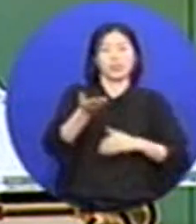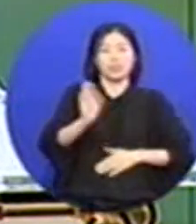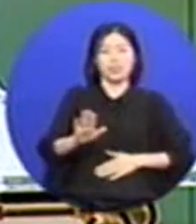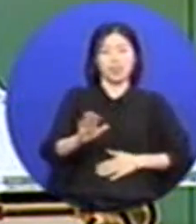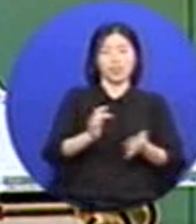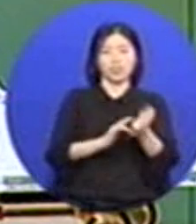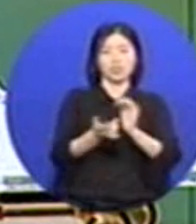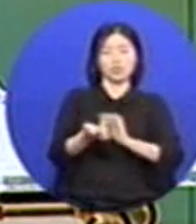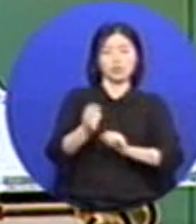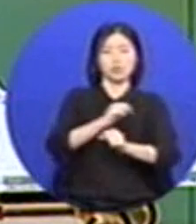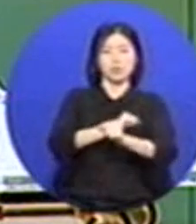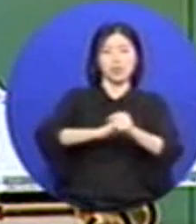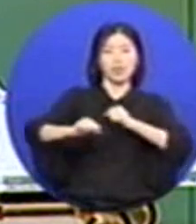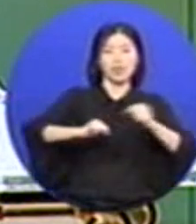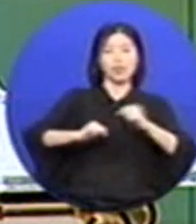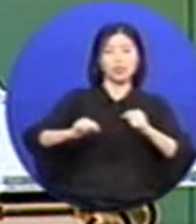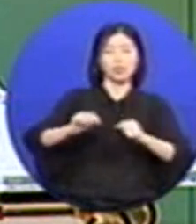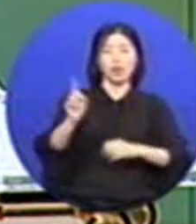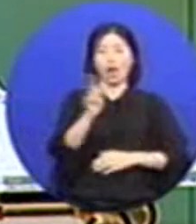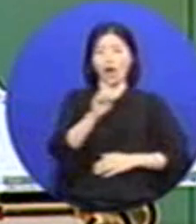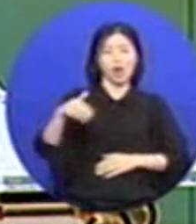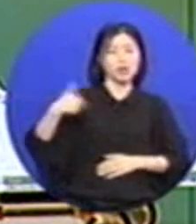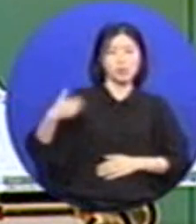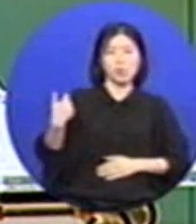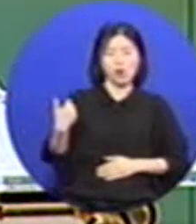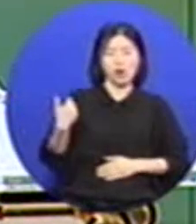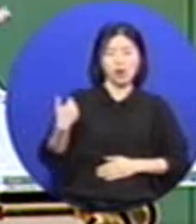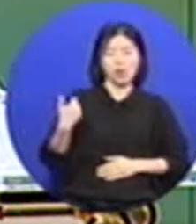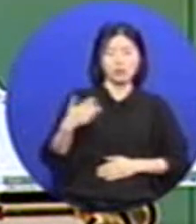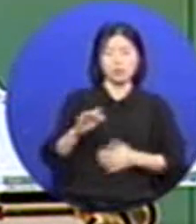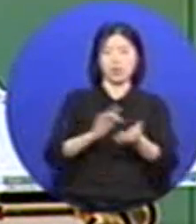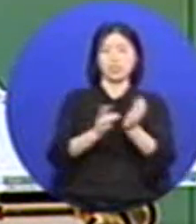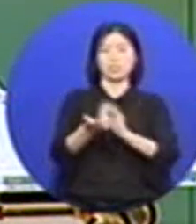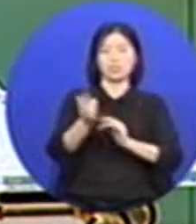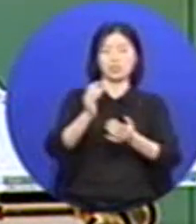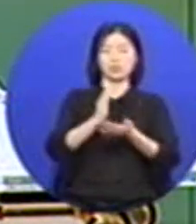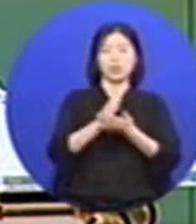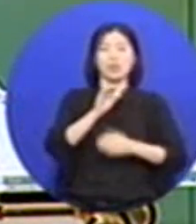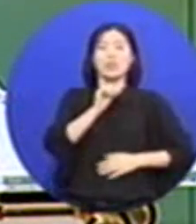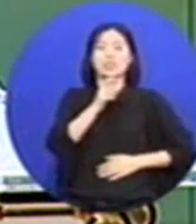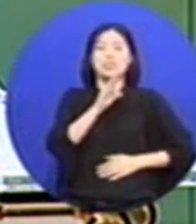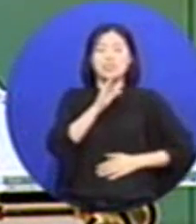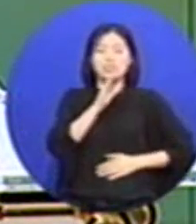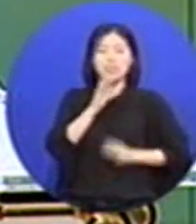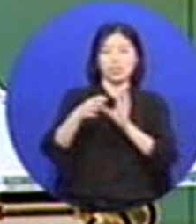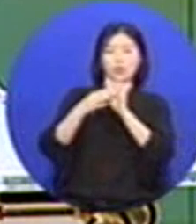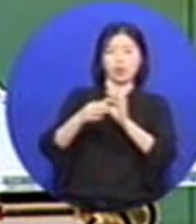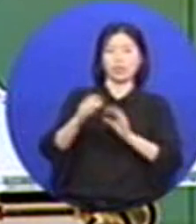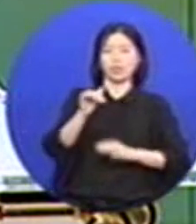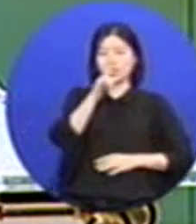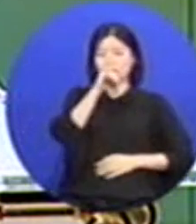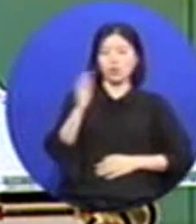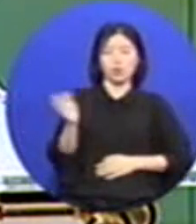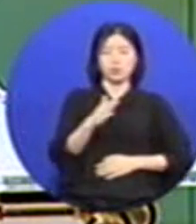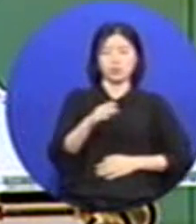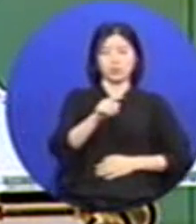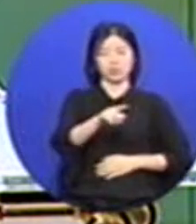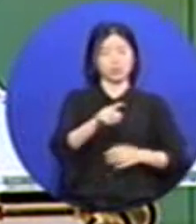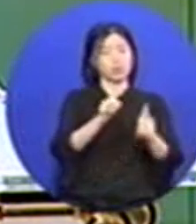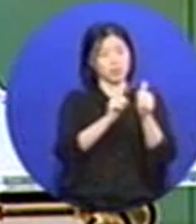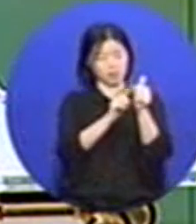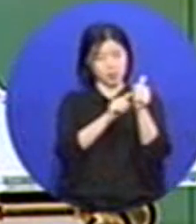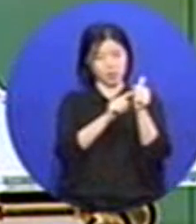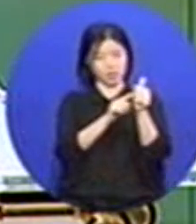도무지 몰라요 예수님 하고 무슨 실제적인 관계가 있는 것도 없어요 그런 남편에게